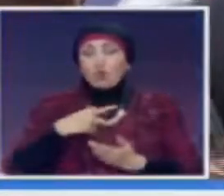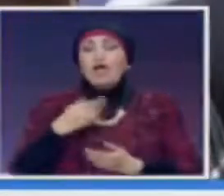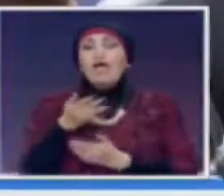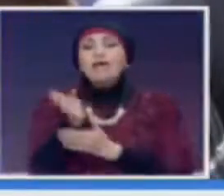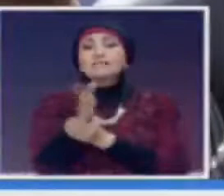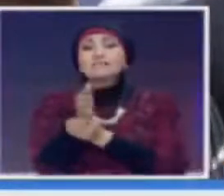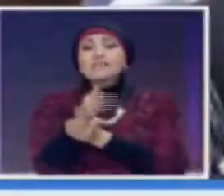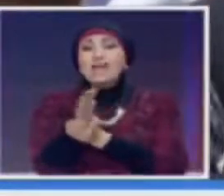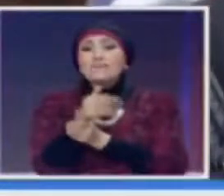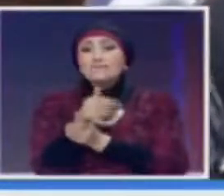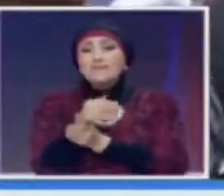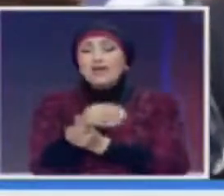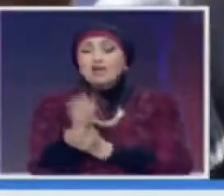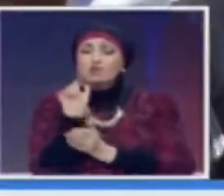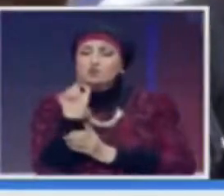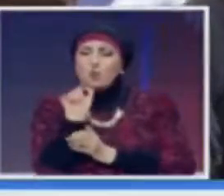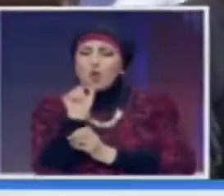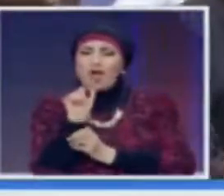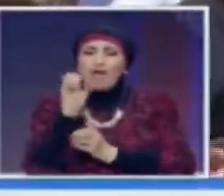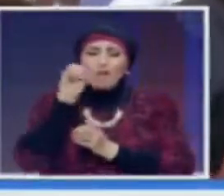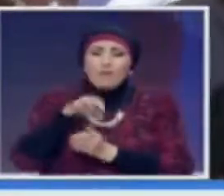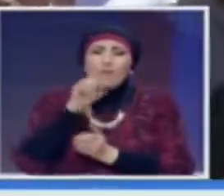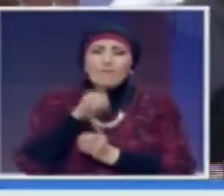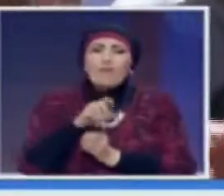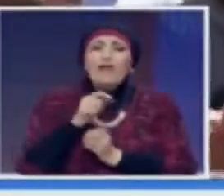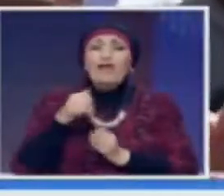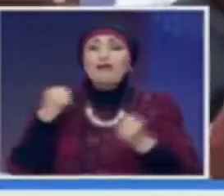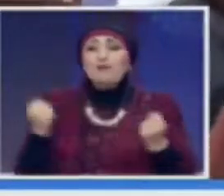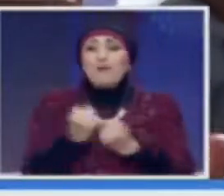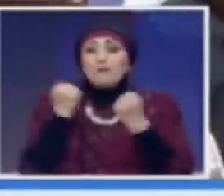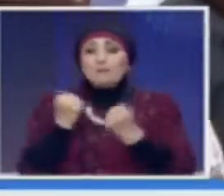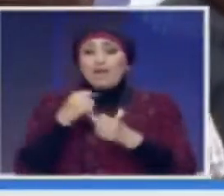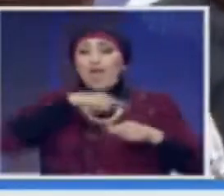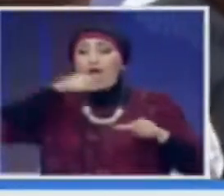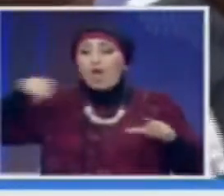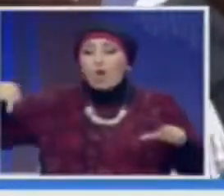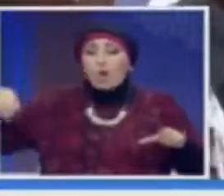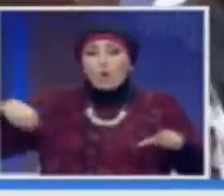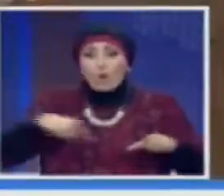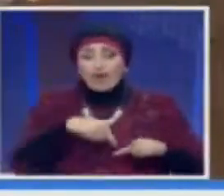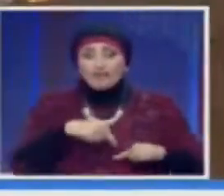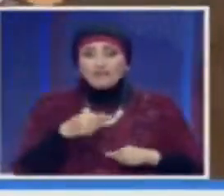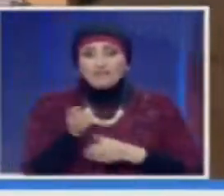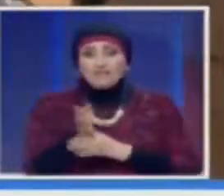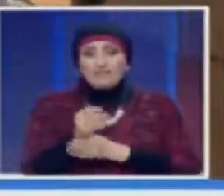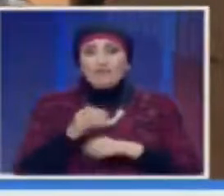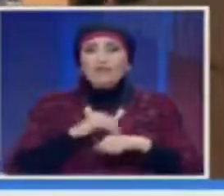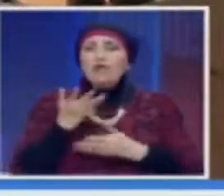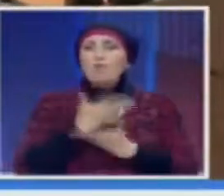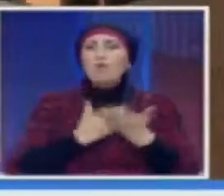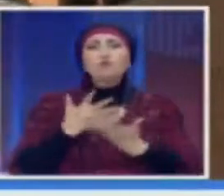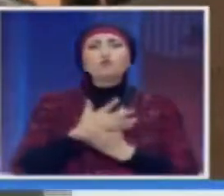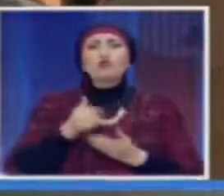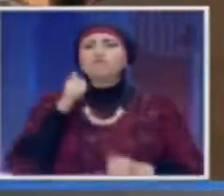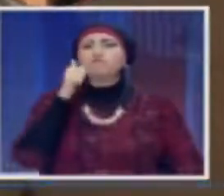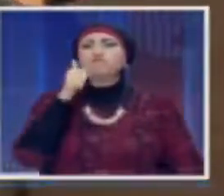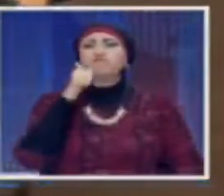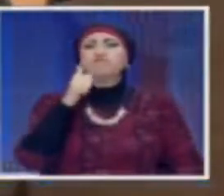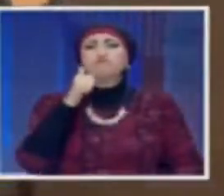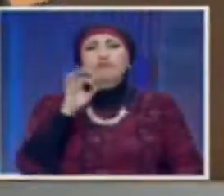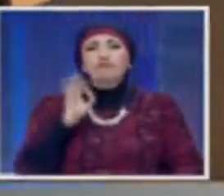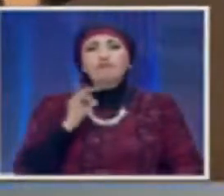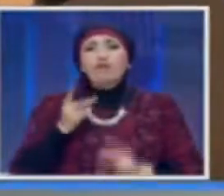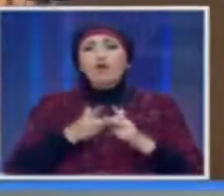سمكية في هذه المنطقة حواض، مزرعة سمكية. عملنا مشروعات عظيمة يعني